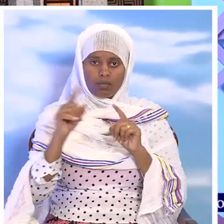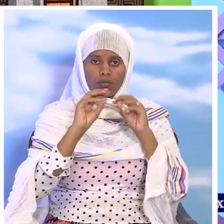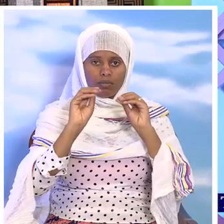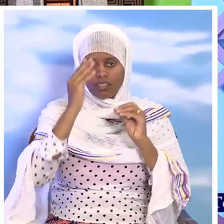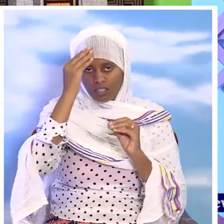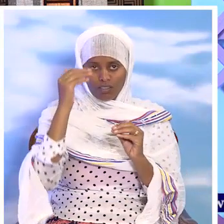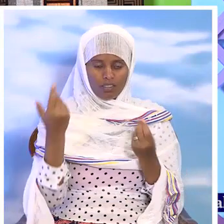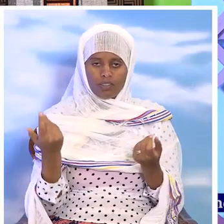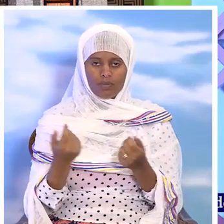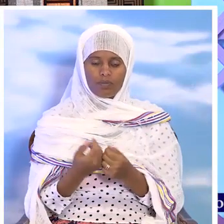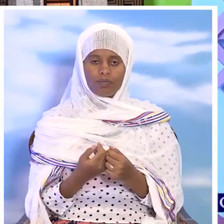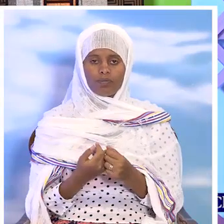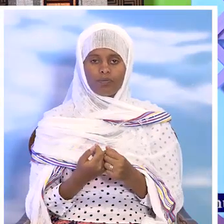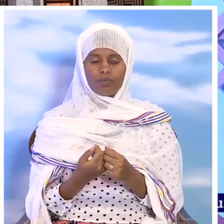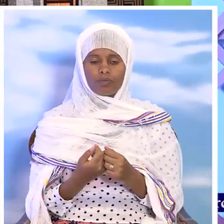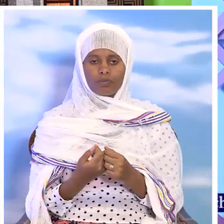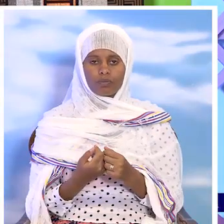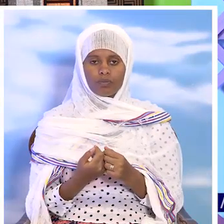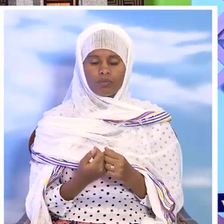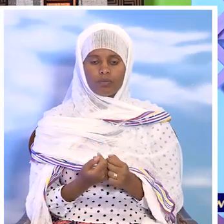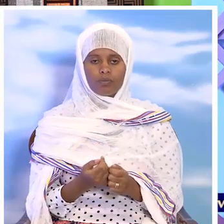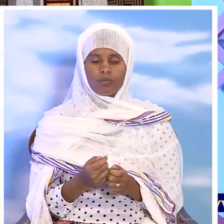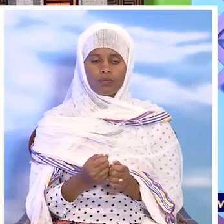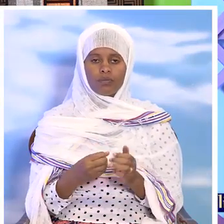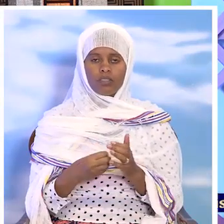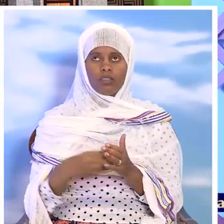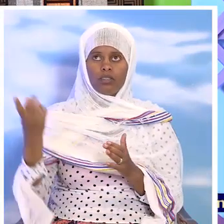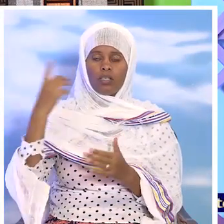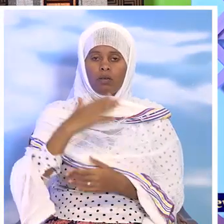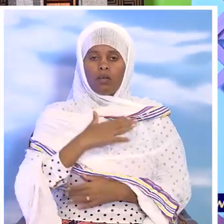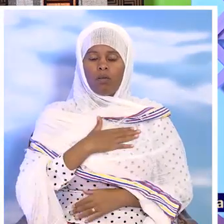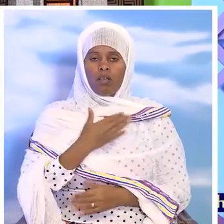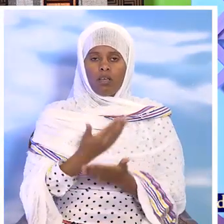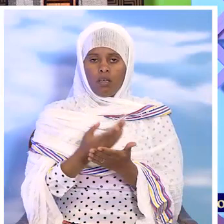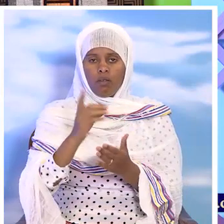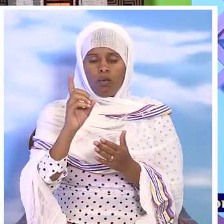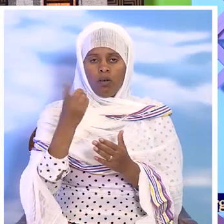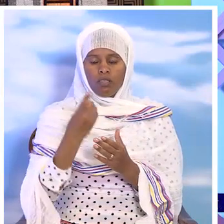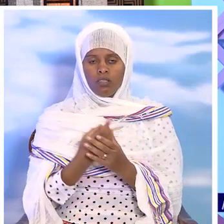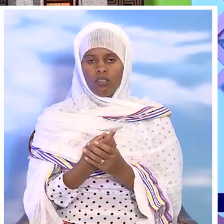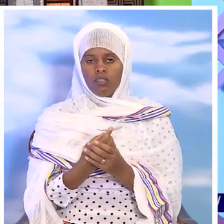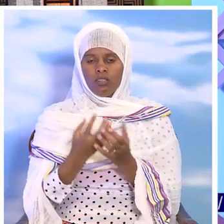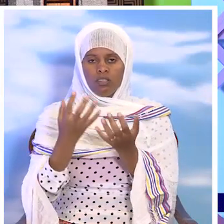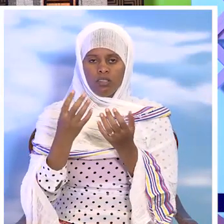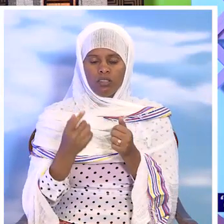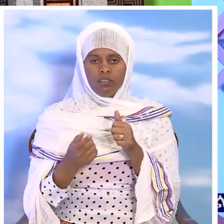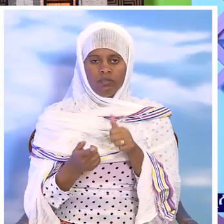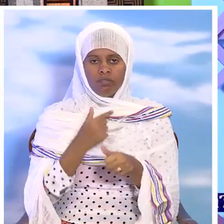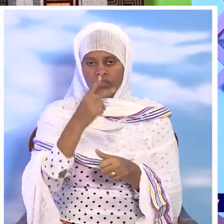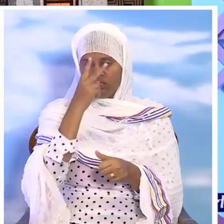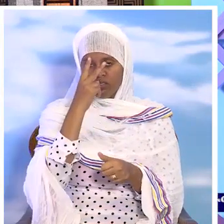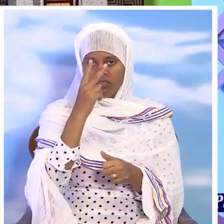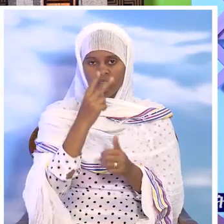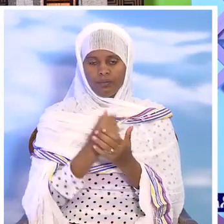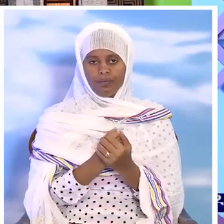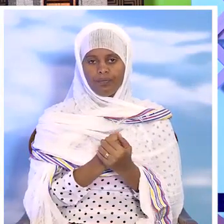ንኸይብል ማለት እዩ። ስለዚ ጎይታ የሱስ ክርስቶስ ካብታ ዮሃንስ ዝተሓዘላ ጀሚሩ ወኣሃዘ ይስብክ ኢሉ